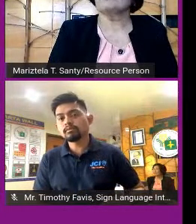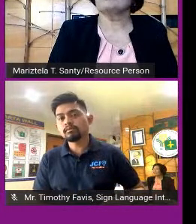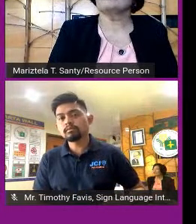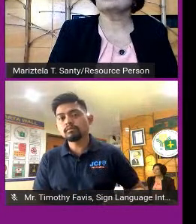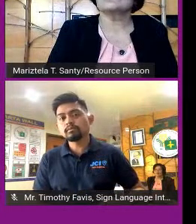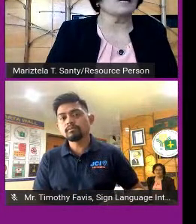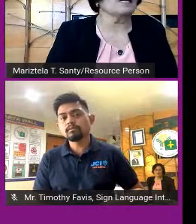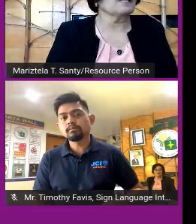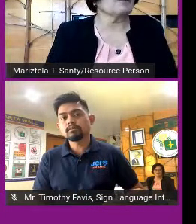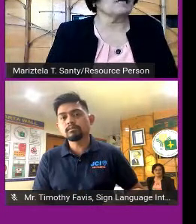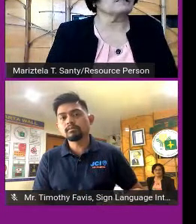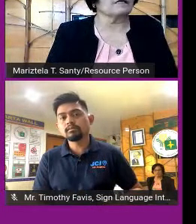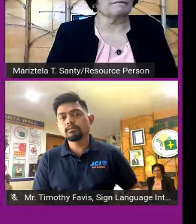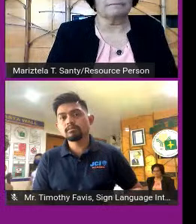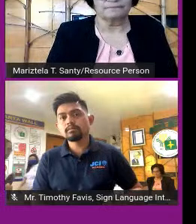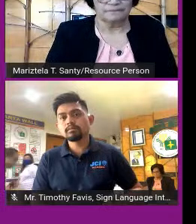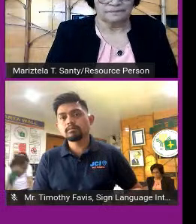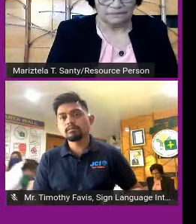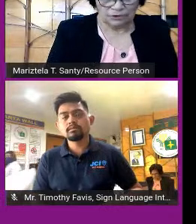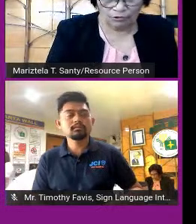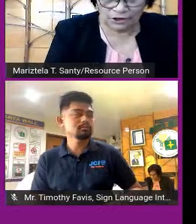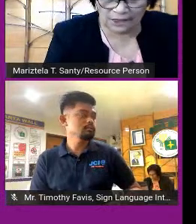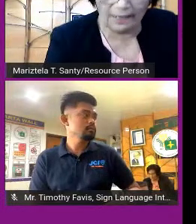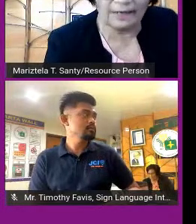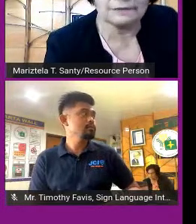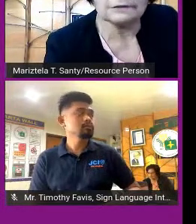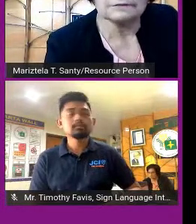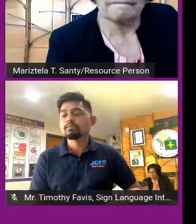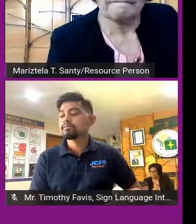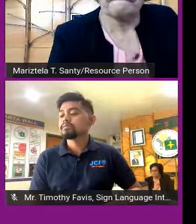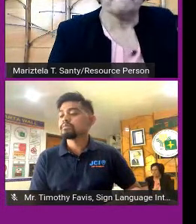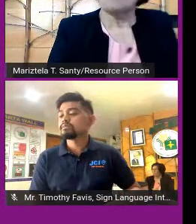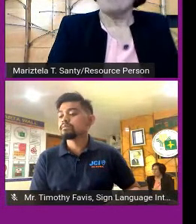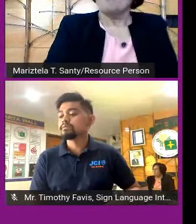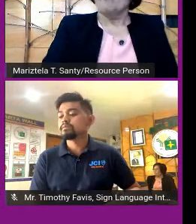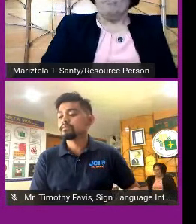Based lang po doon sa ano na, doon sa